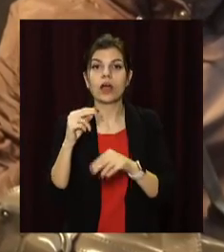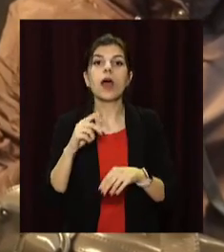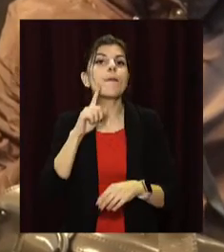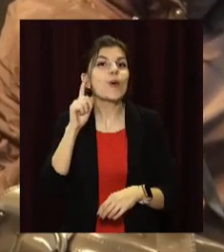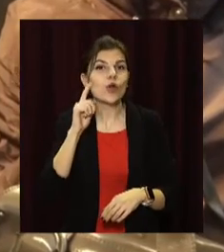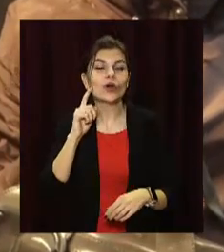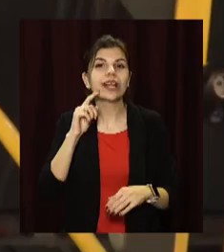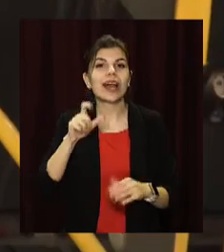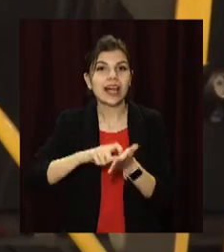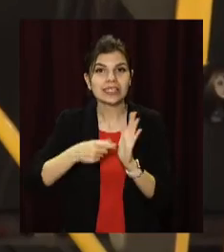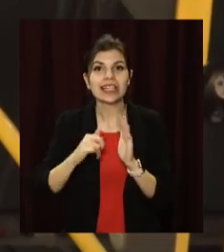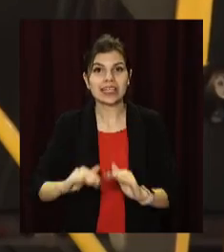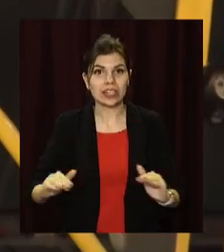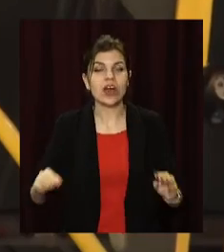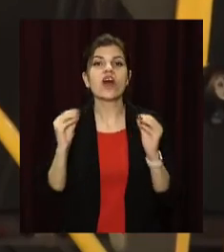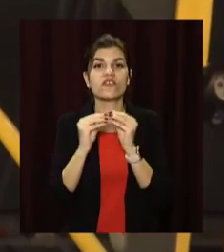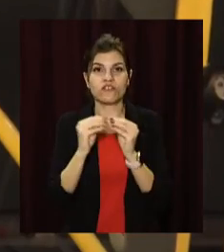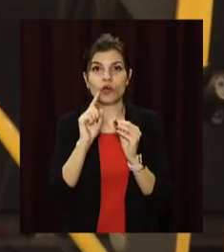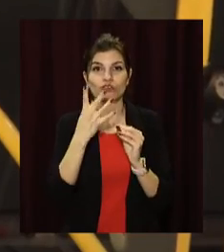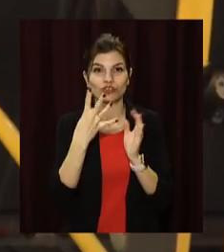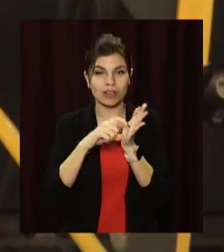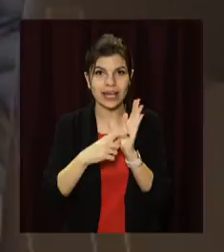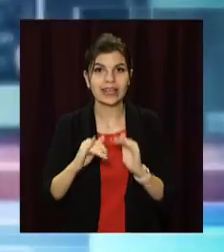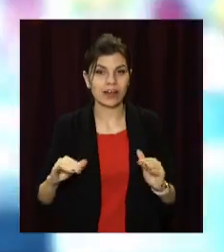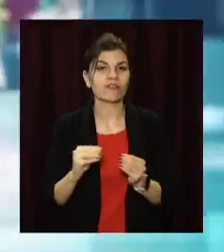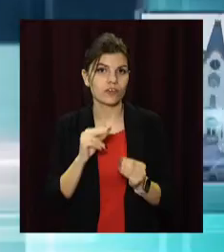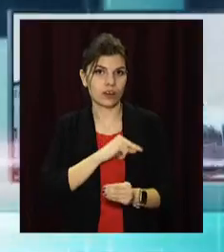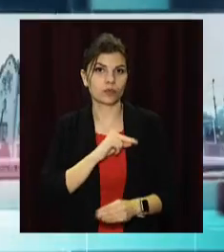та дитсадки працюватимуть у звичному режимі.